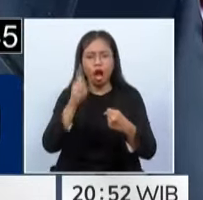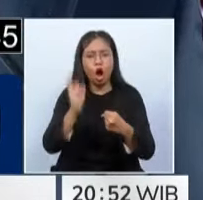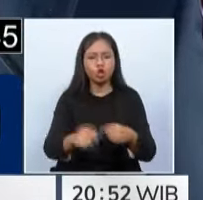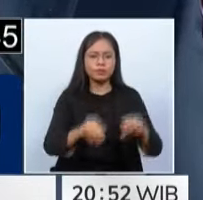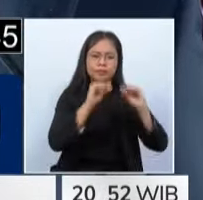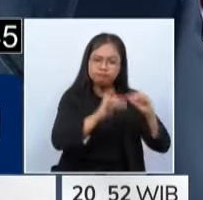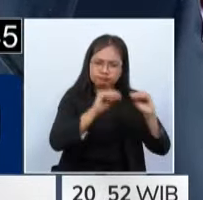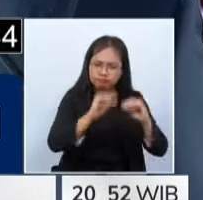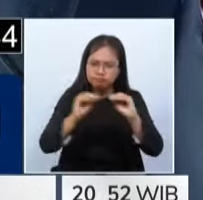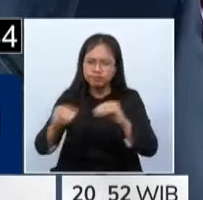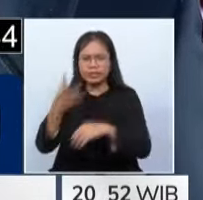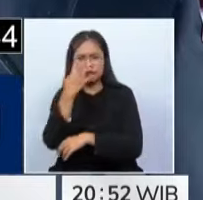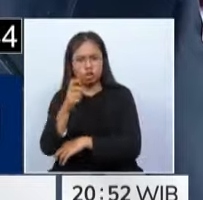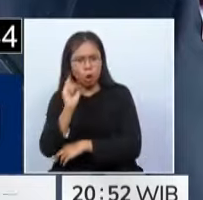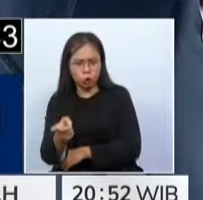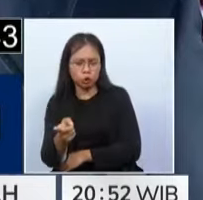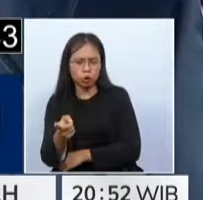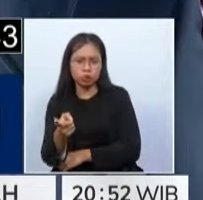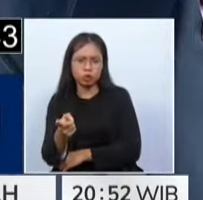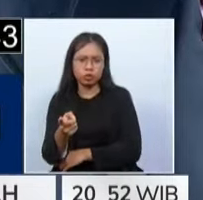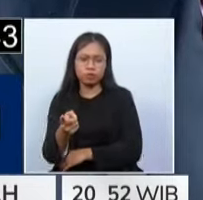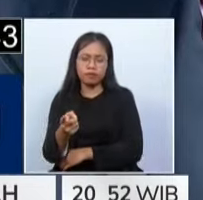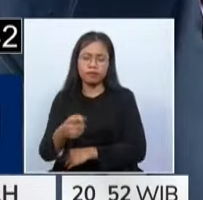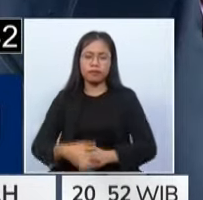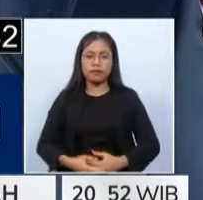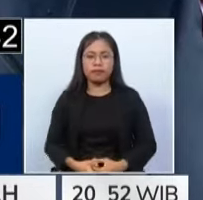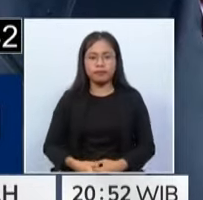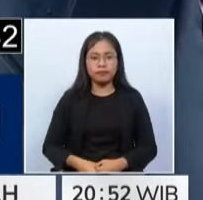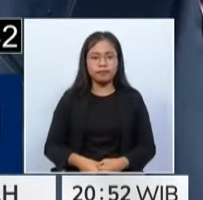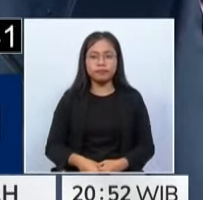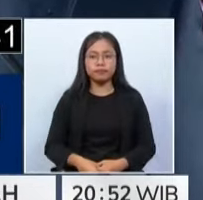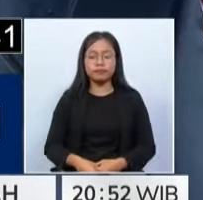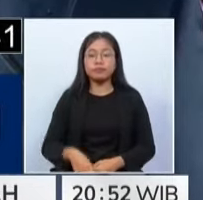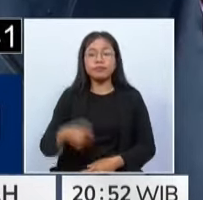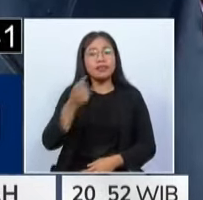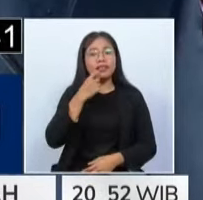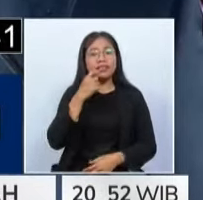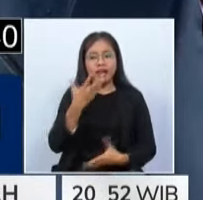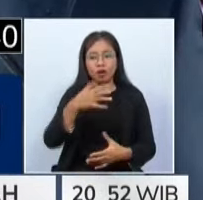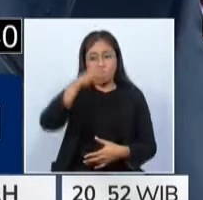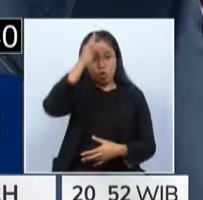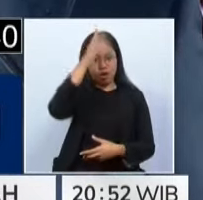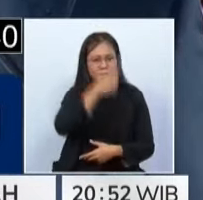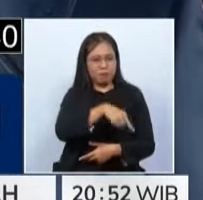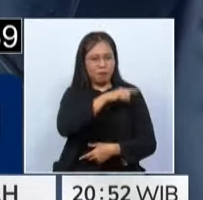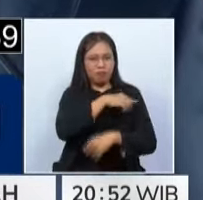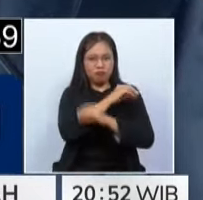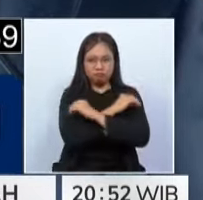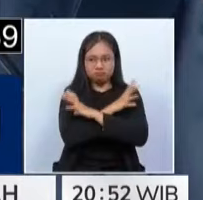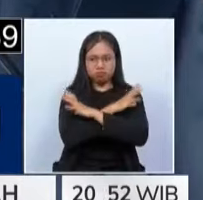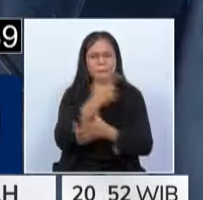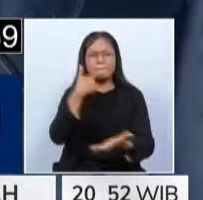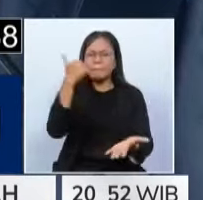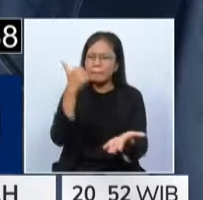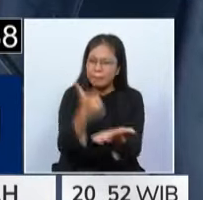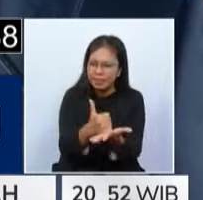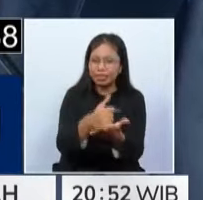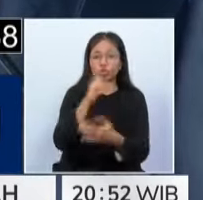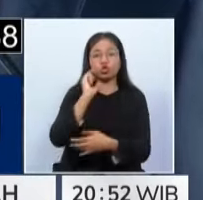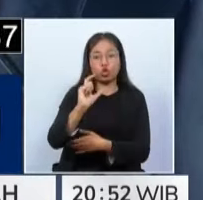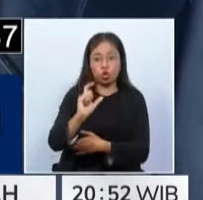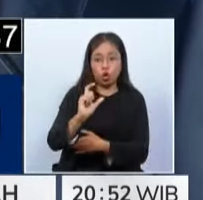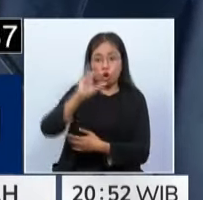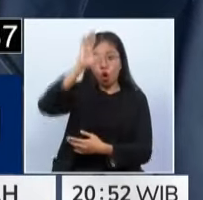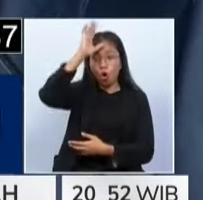seri pembahasan mengenai investasi sumber daya manusia ini kunci kita perlu mengirimkan lebih banyak lagi